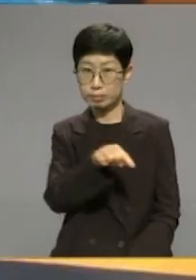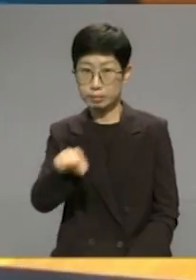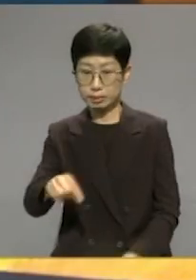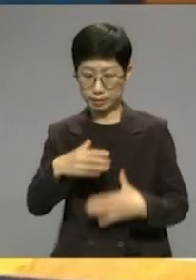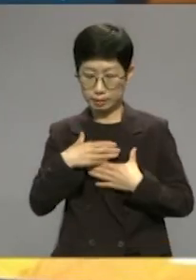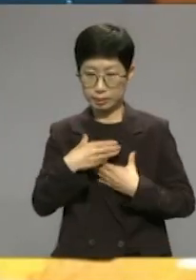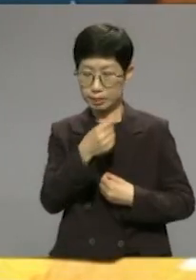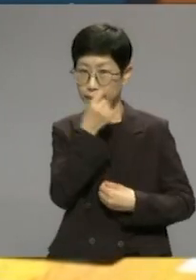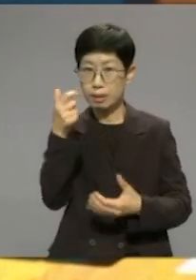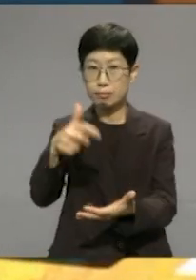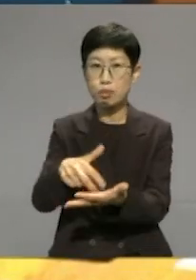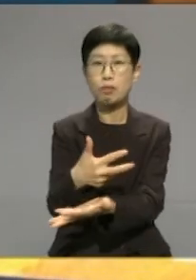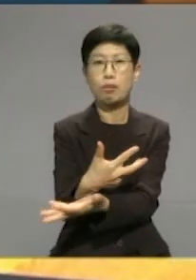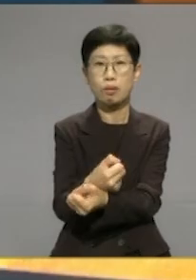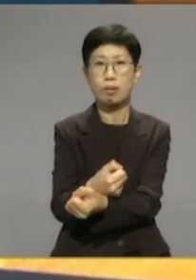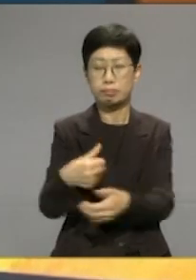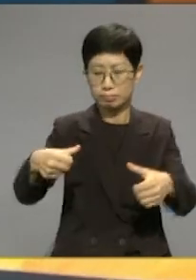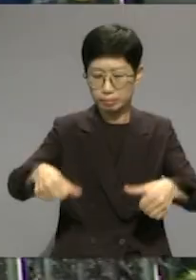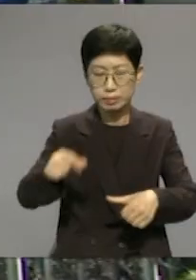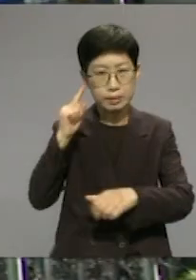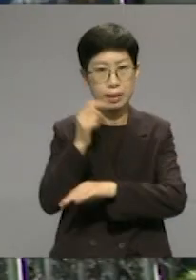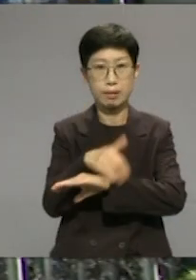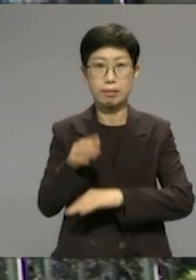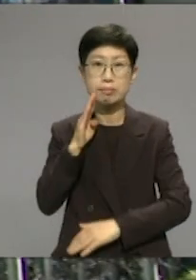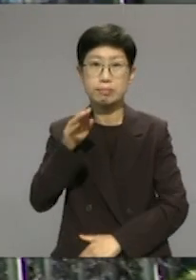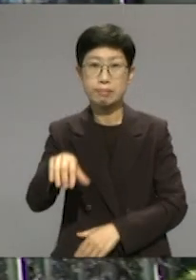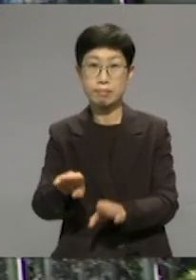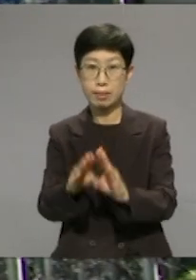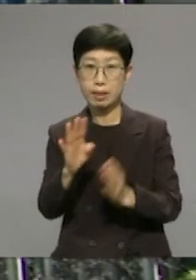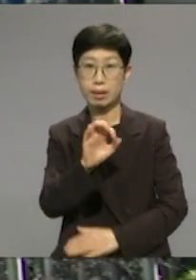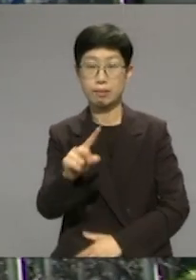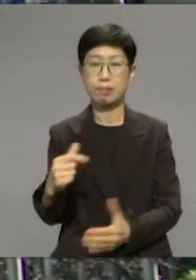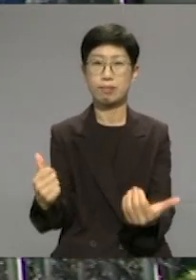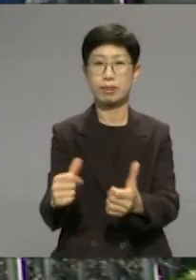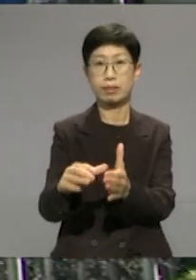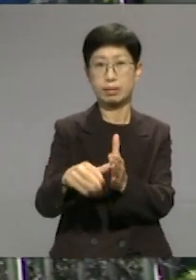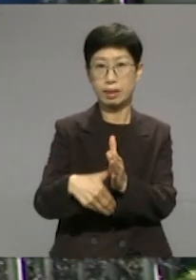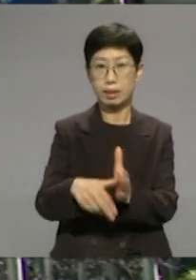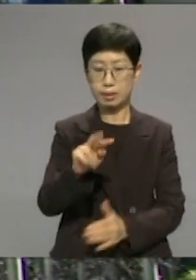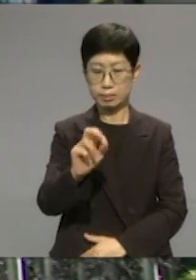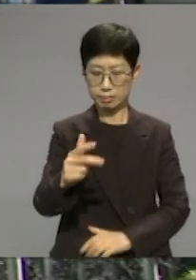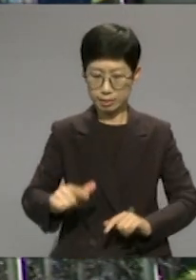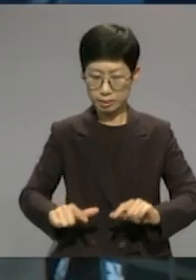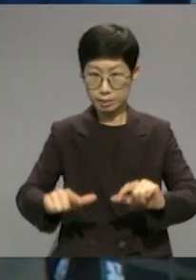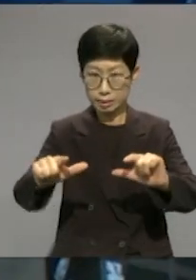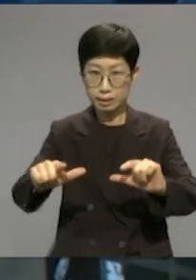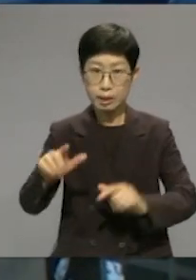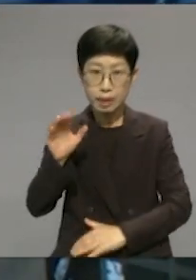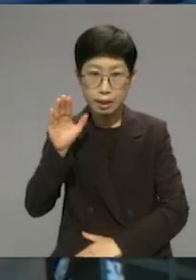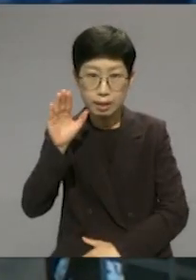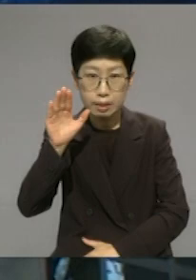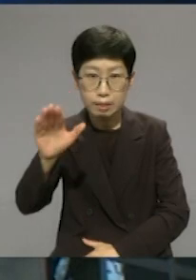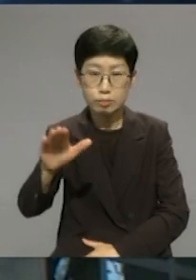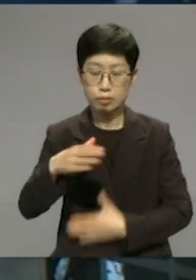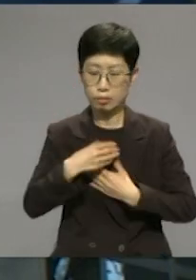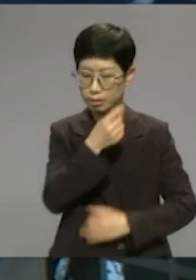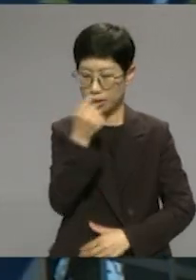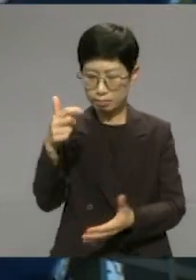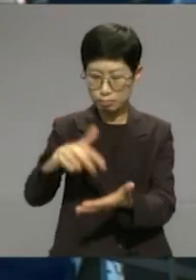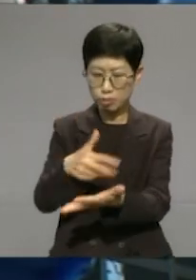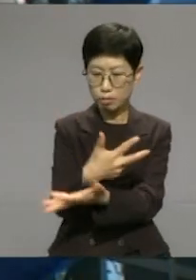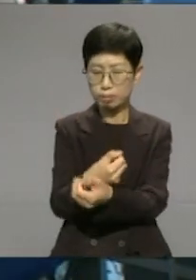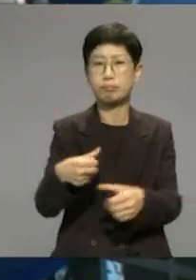체결할 계획입니다 벨기 셀에서 열리는 이유 정상회의에서 27일 양자 장기 안보 협정을 결할 고